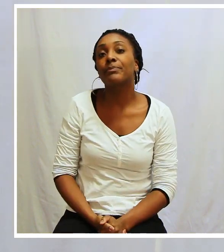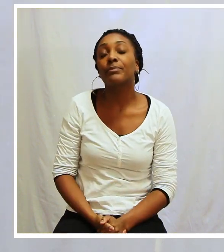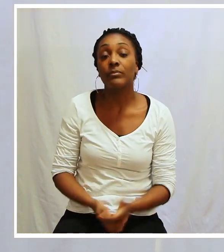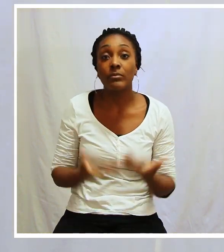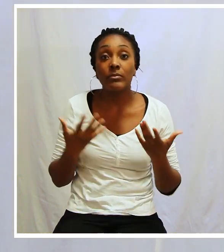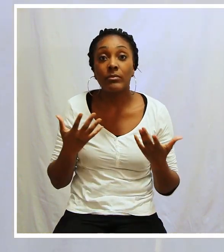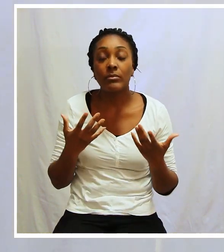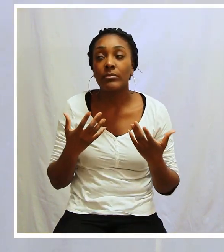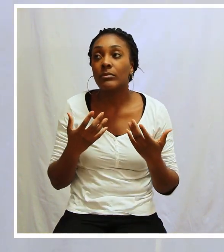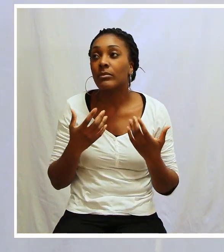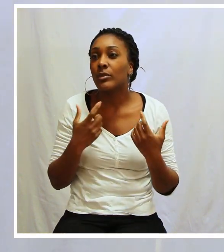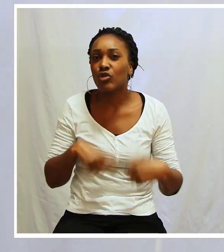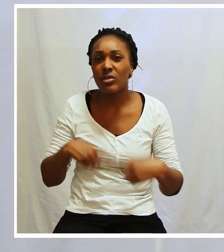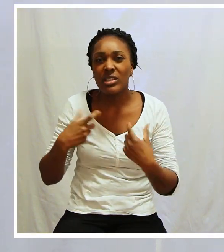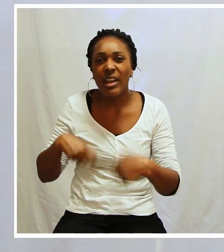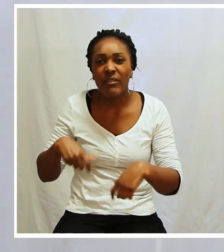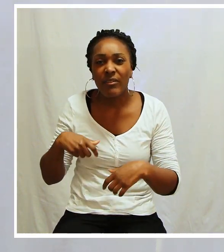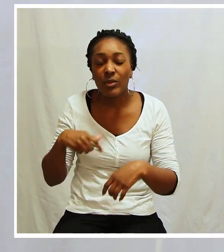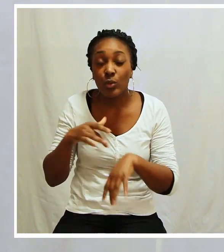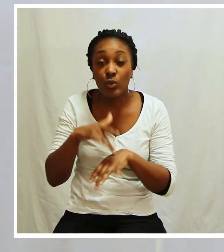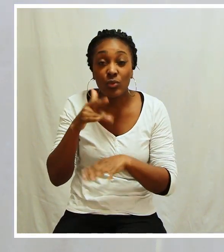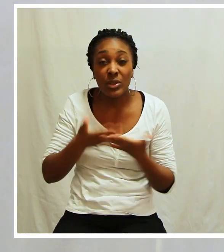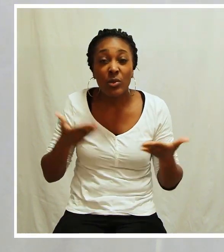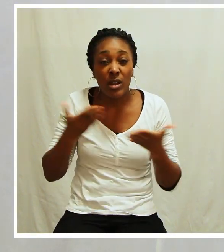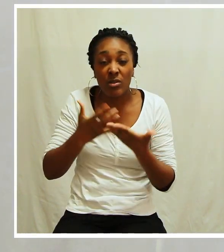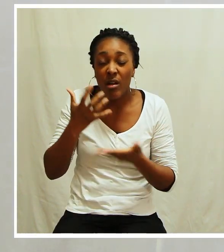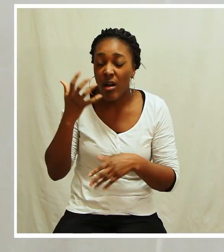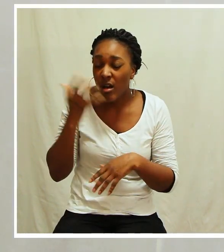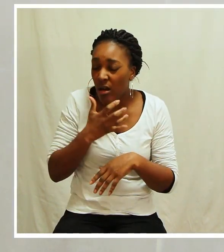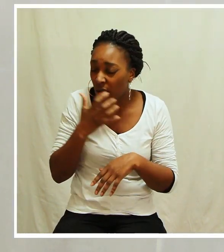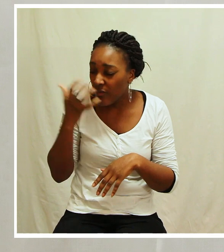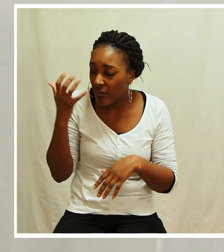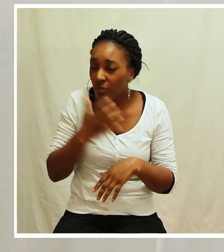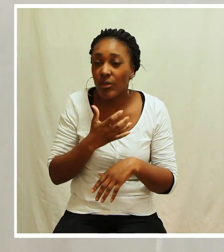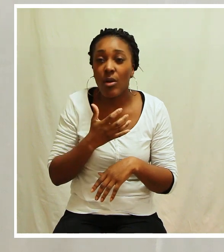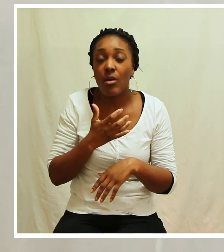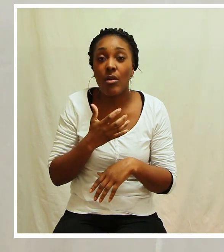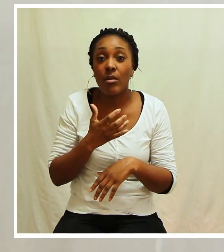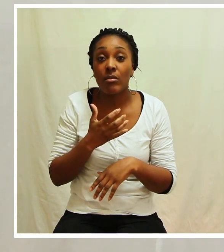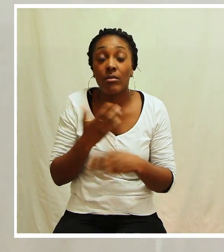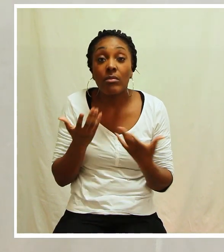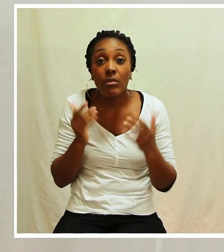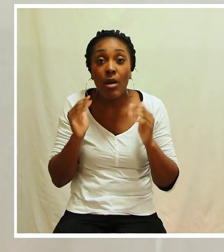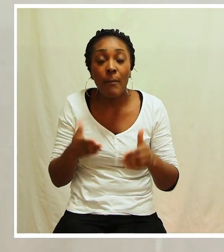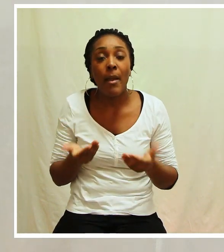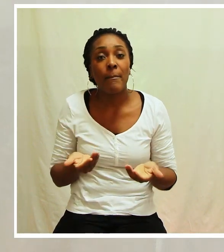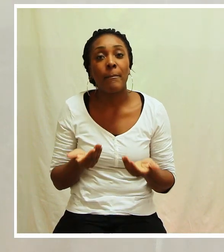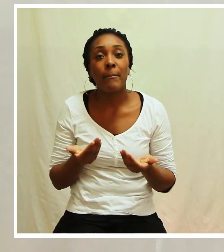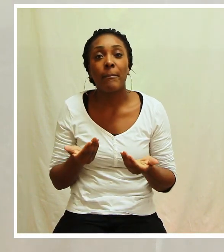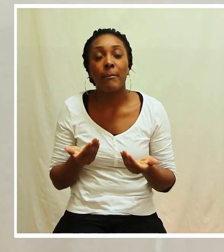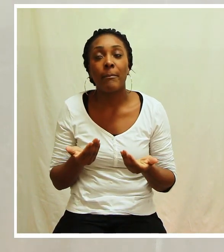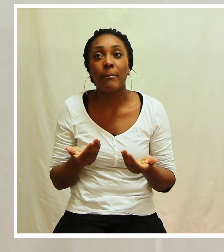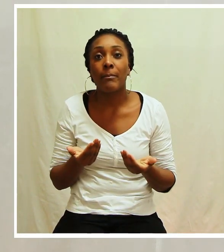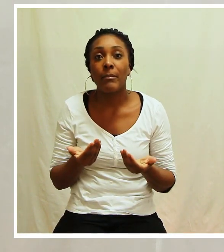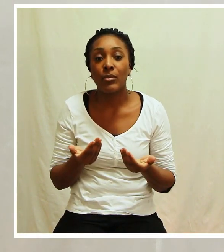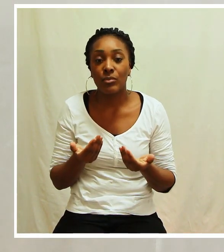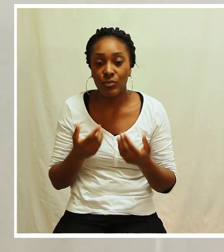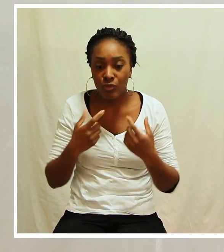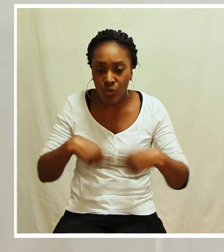Joseph est en train de vivre quelque chose de terrible dans sa vie, parce que le petit frère va passer par un moment